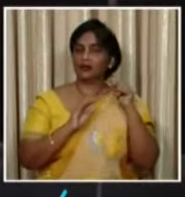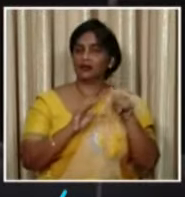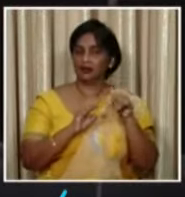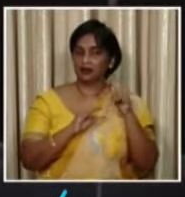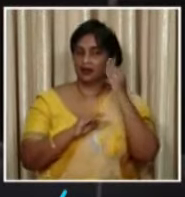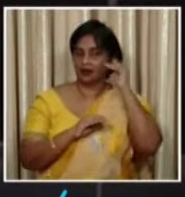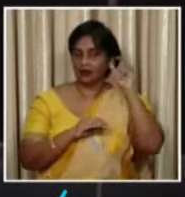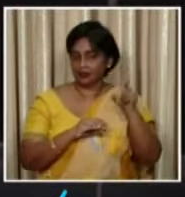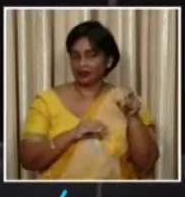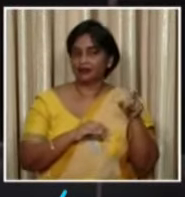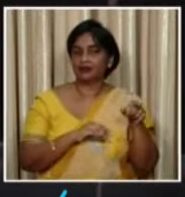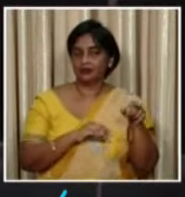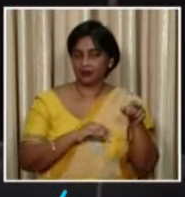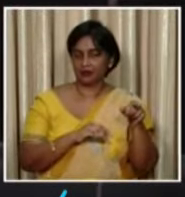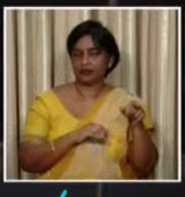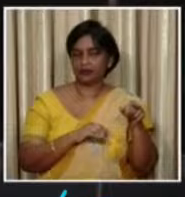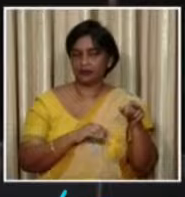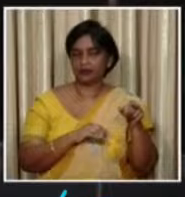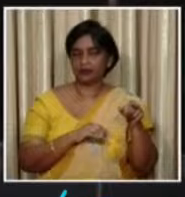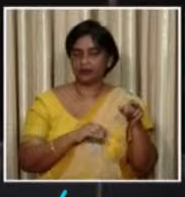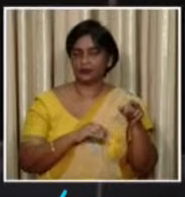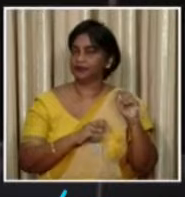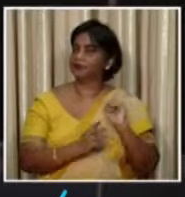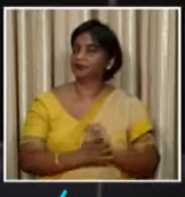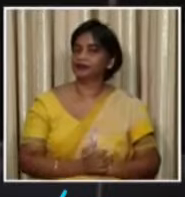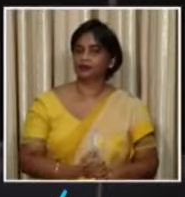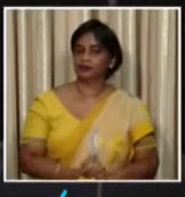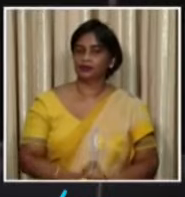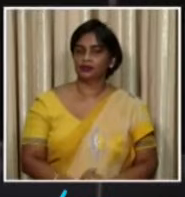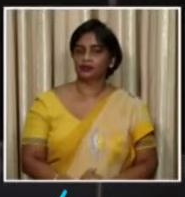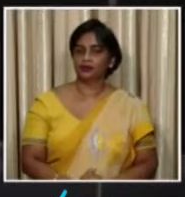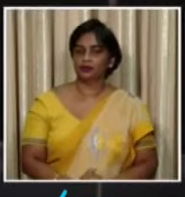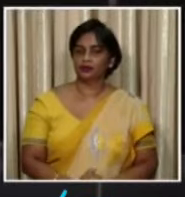චරිත්මා ශිෂ්‍යාවගේ ඒ